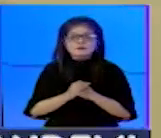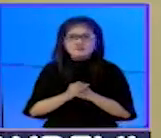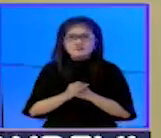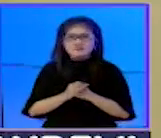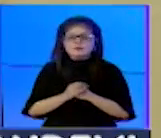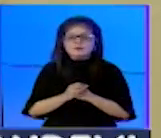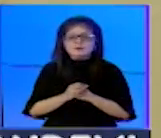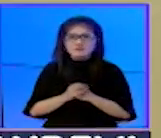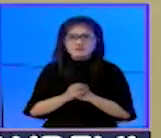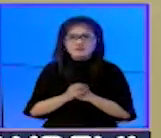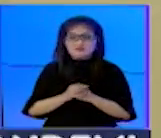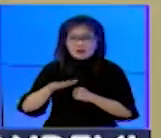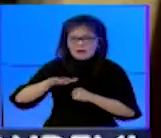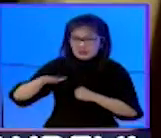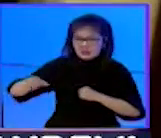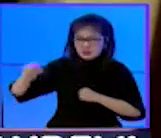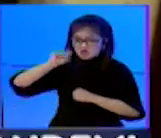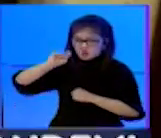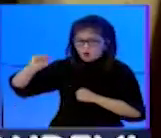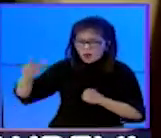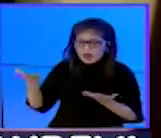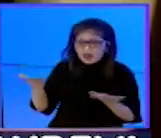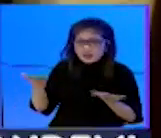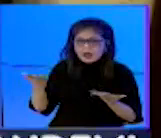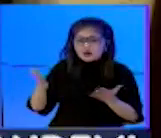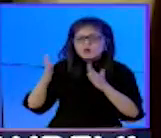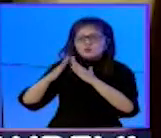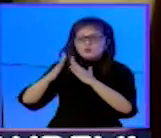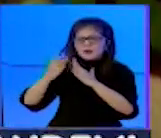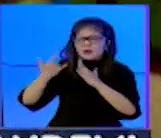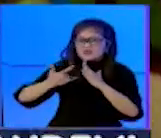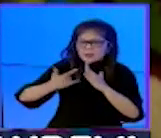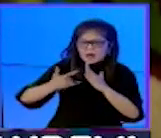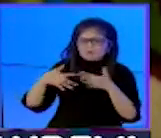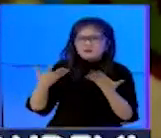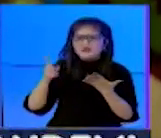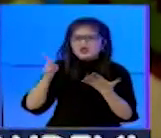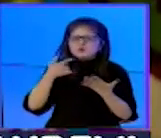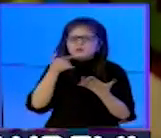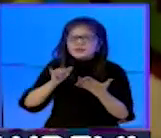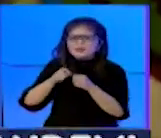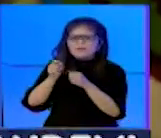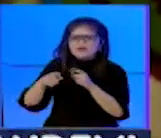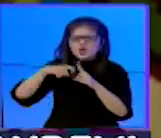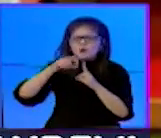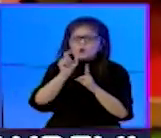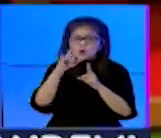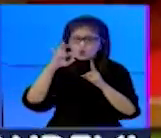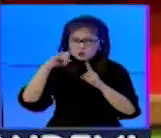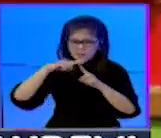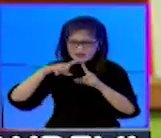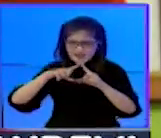kan nih anak nih sekolah nih lagi di rumah ini kan. Kan itu kan butuh paket ya. Paket internet.